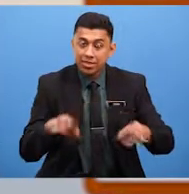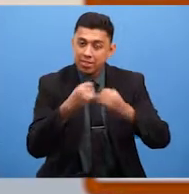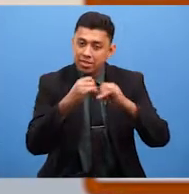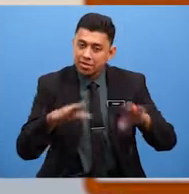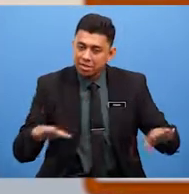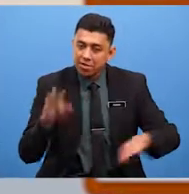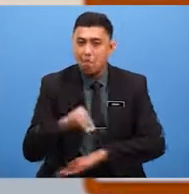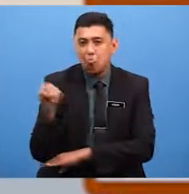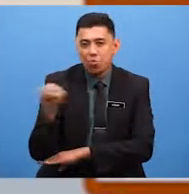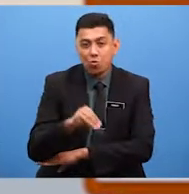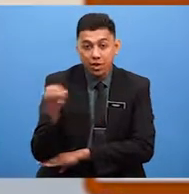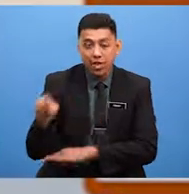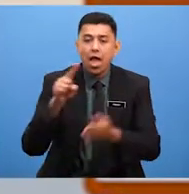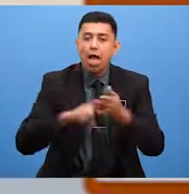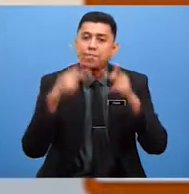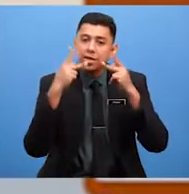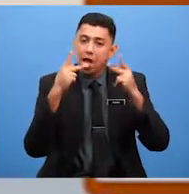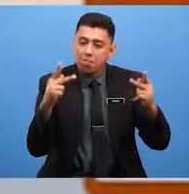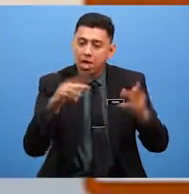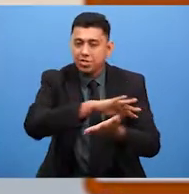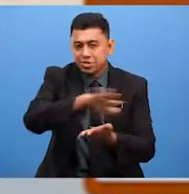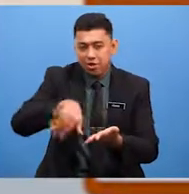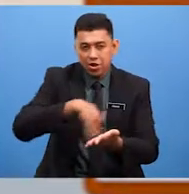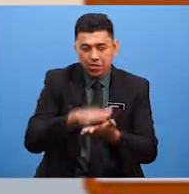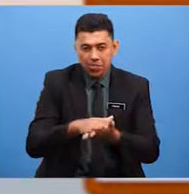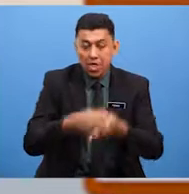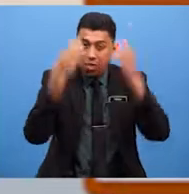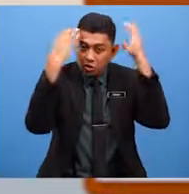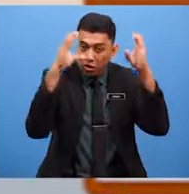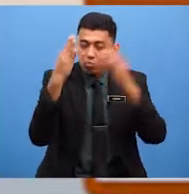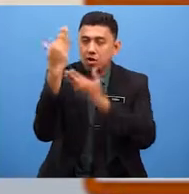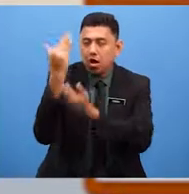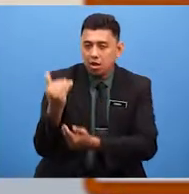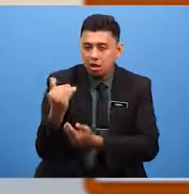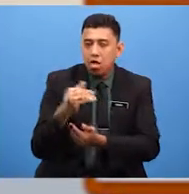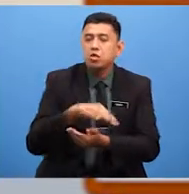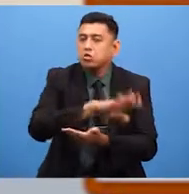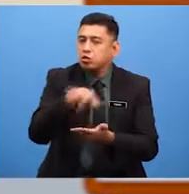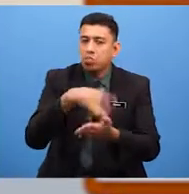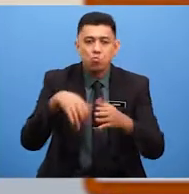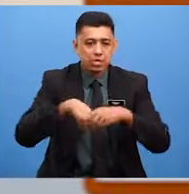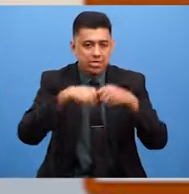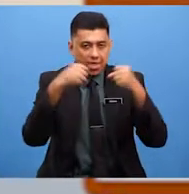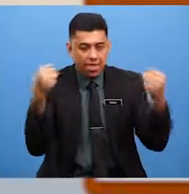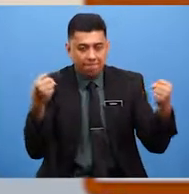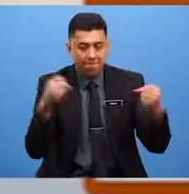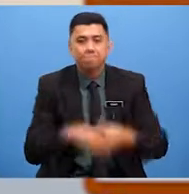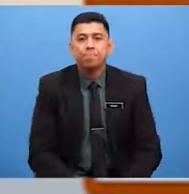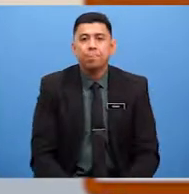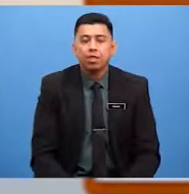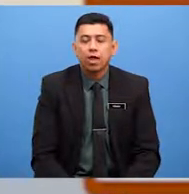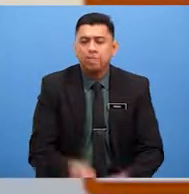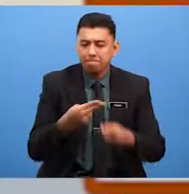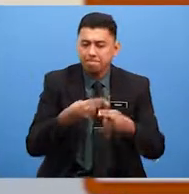Selamat sejahtera murid-murid. Apa khabar semua? Cikgu berharap kamu sehat ya. Saya